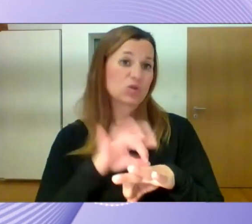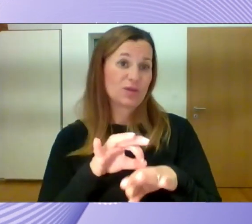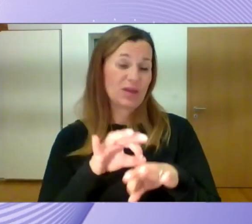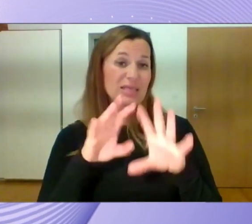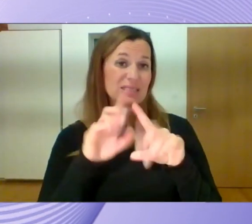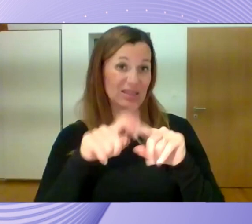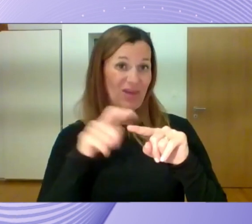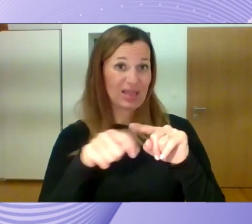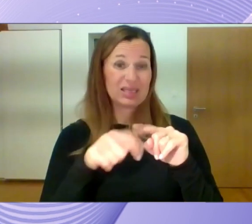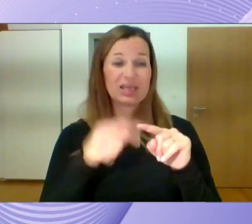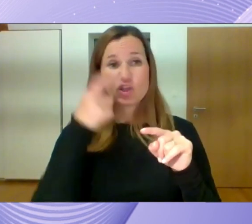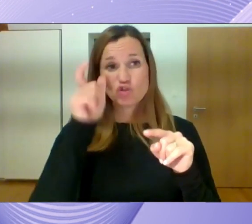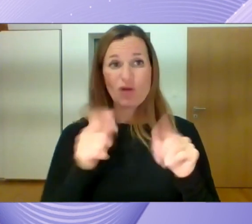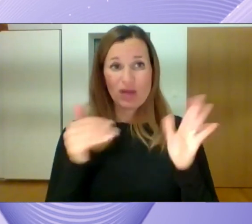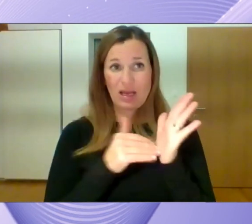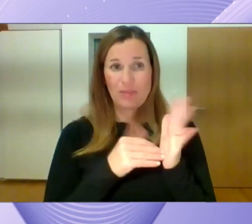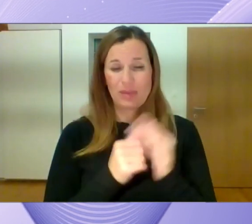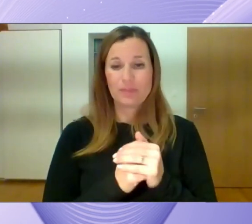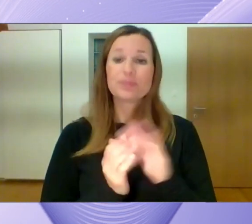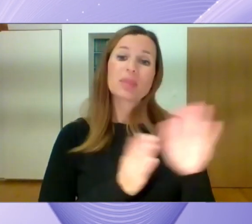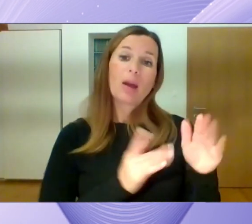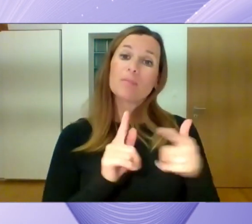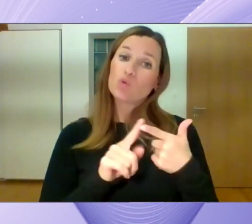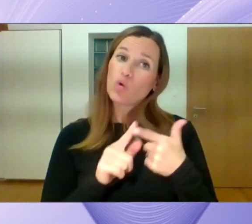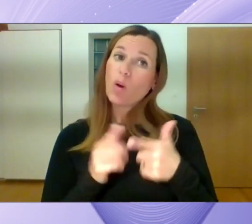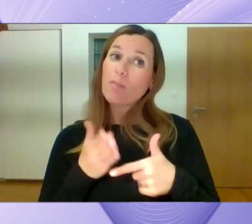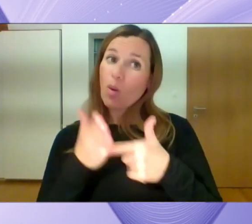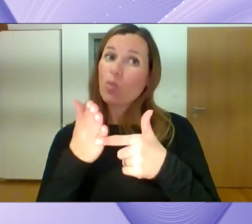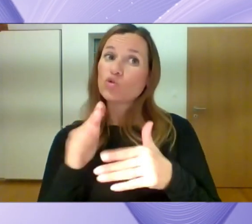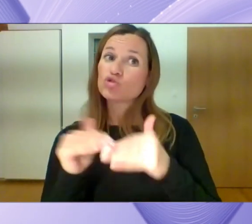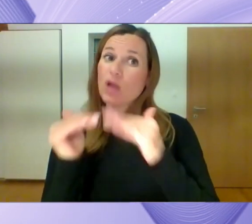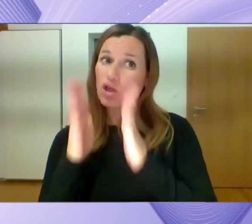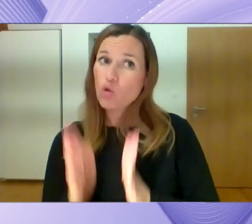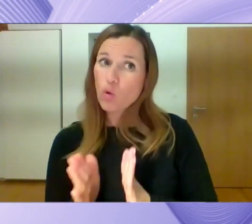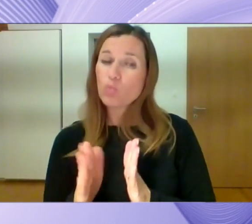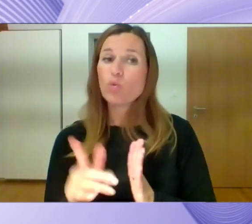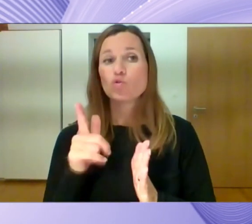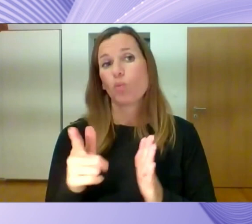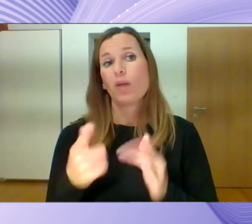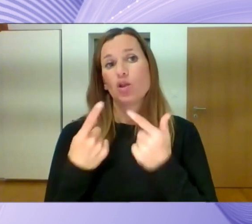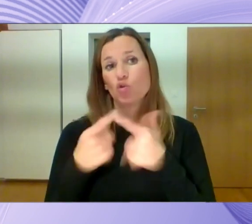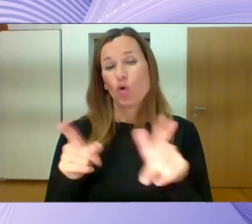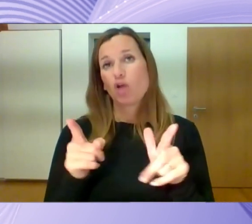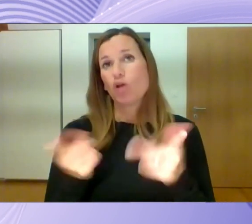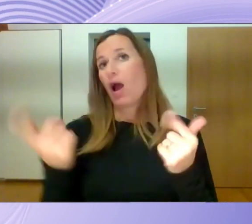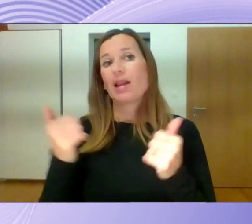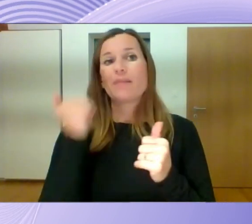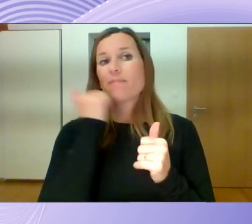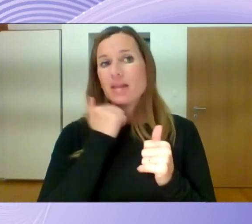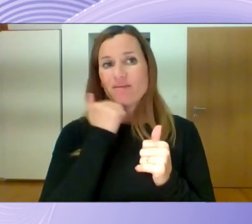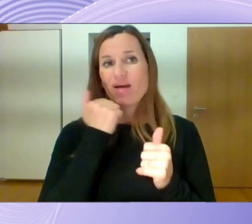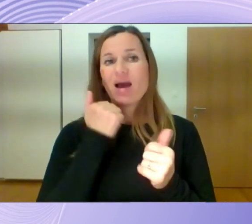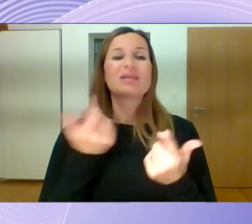Pomoč na domu je pa ponavadi organizirana ali privatno ali iz domov